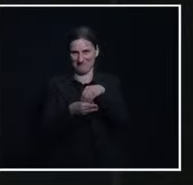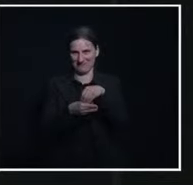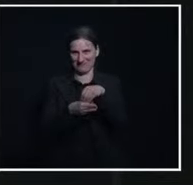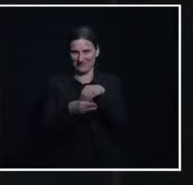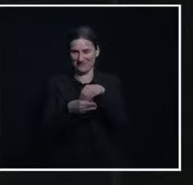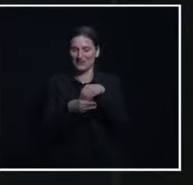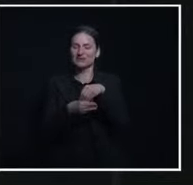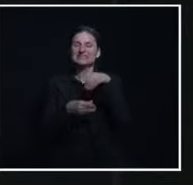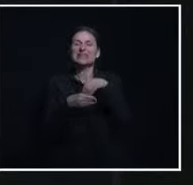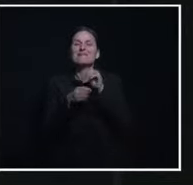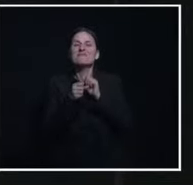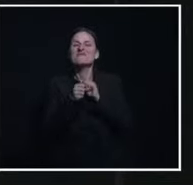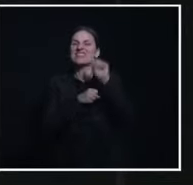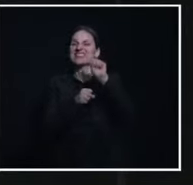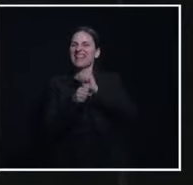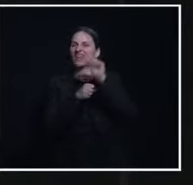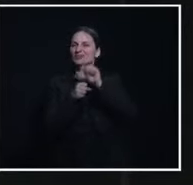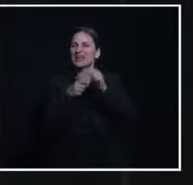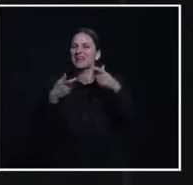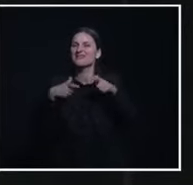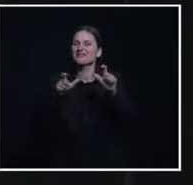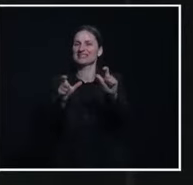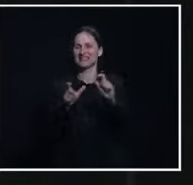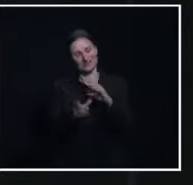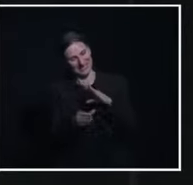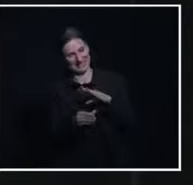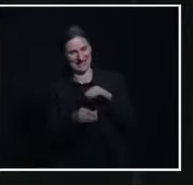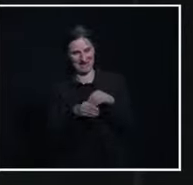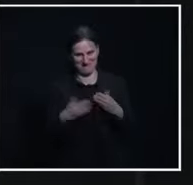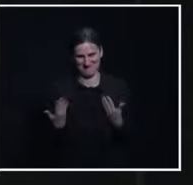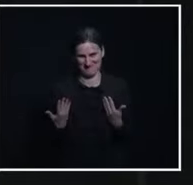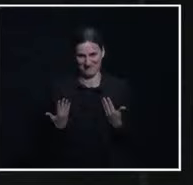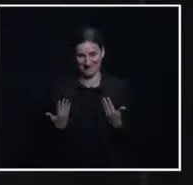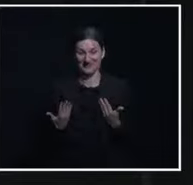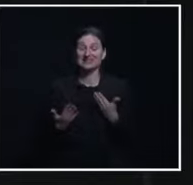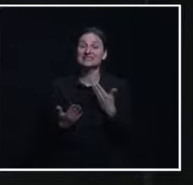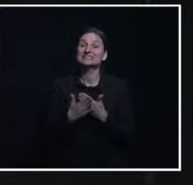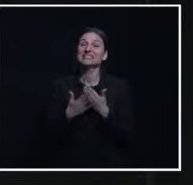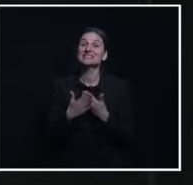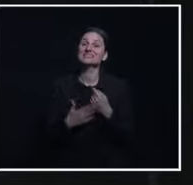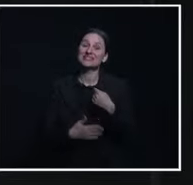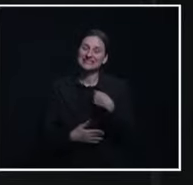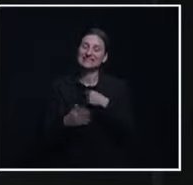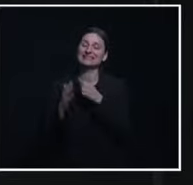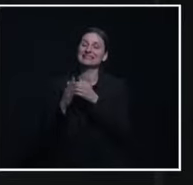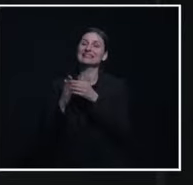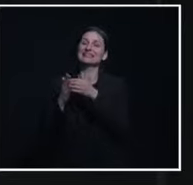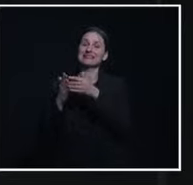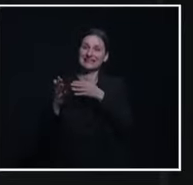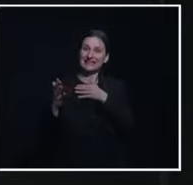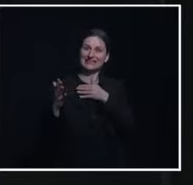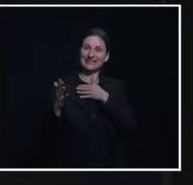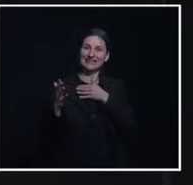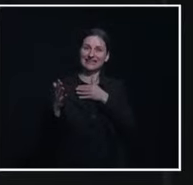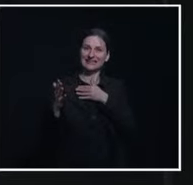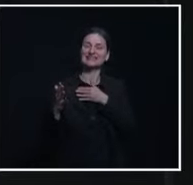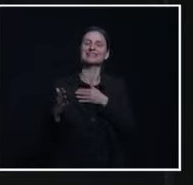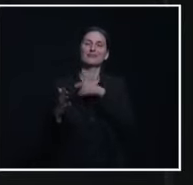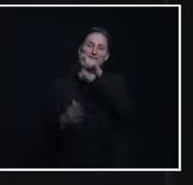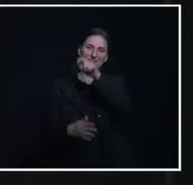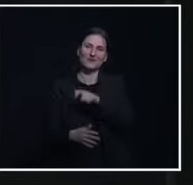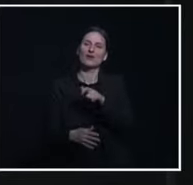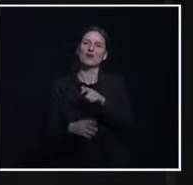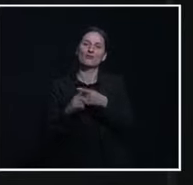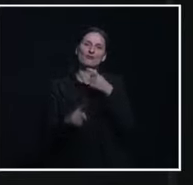implizite Widerständigkeit. Ja? Und in dem Sinne verwende ich das Gedicht der großen Lyrikerin Rose Ausländer,